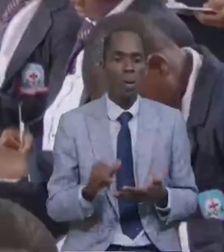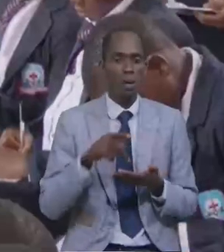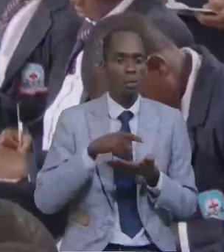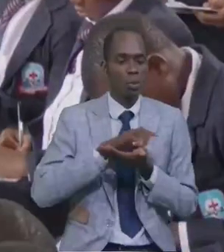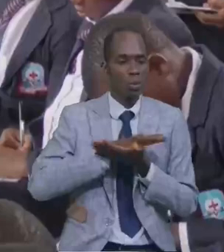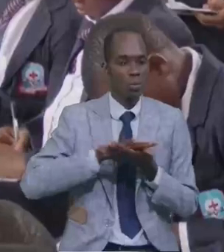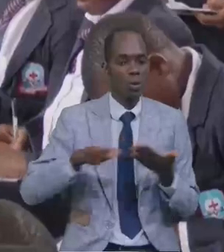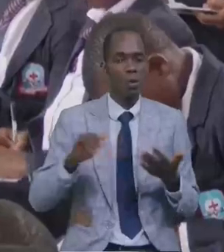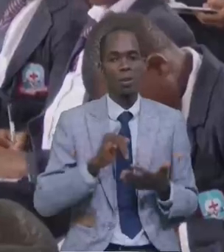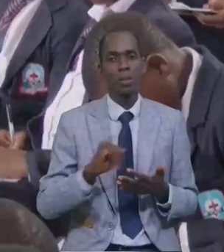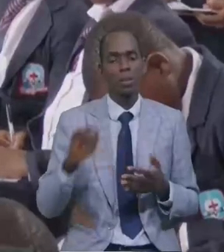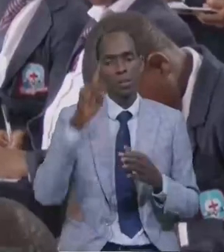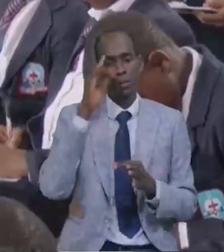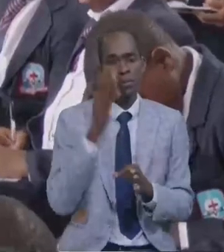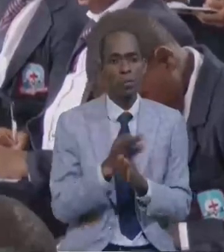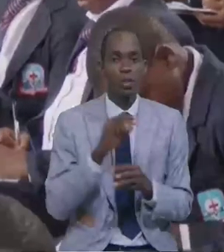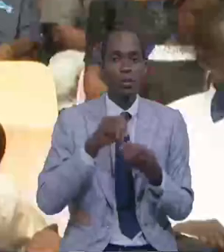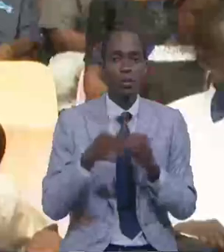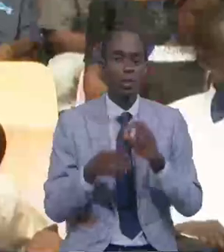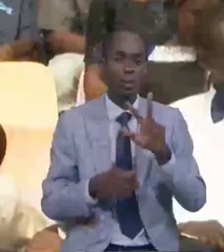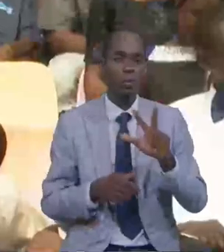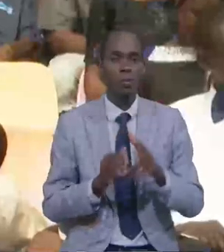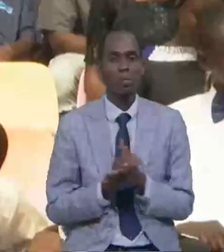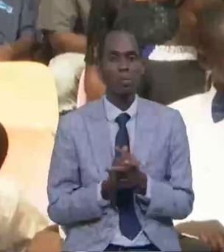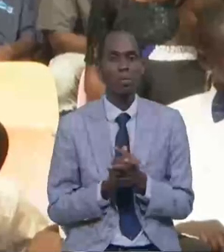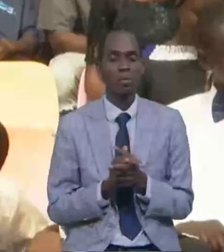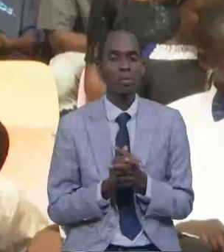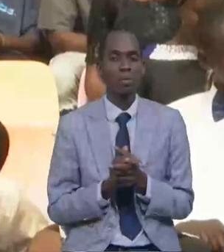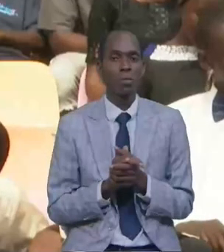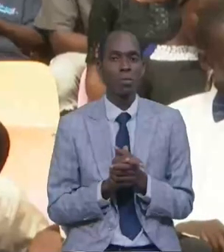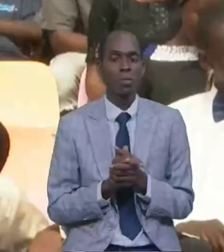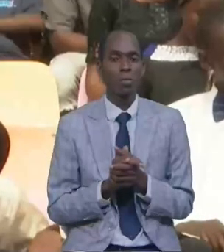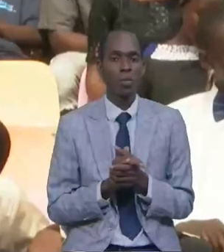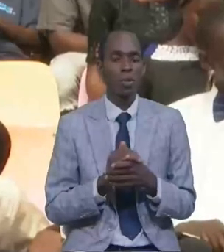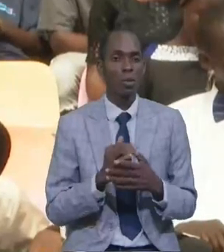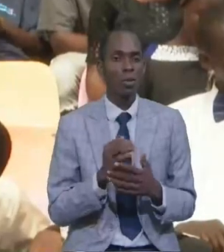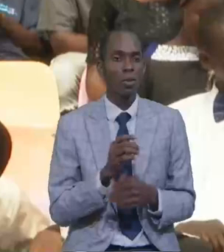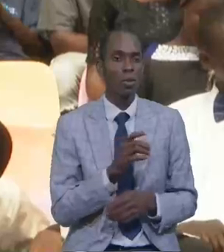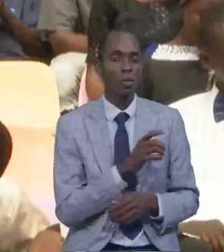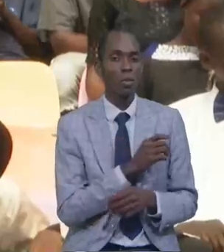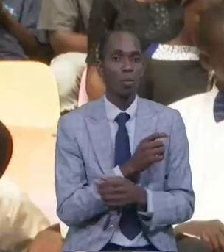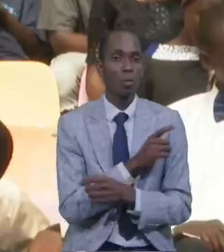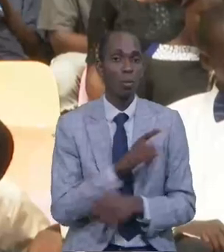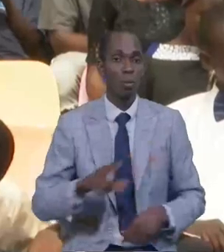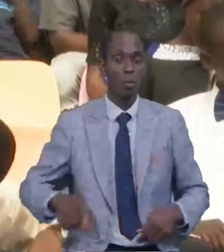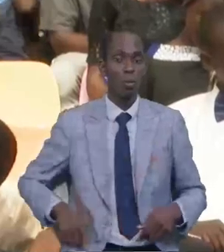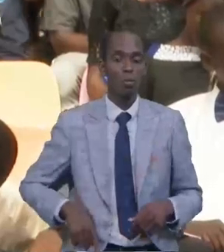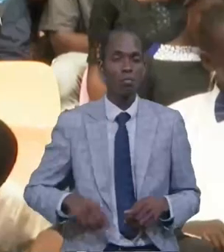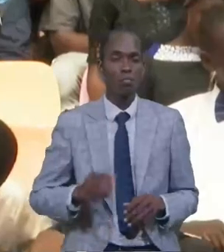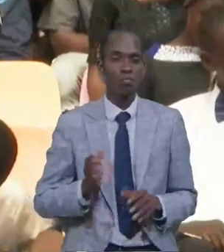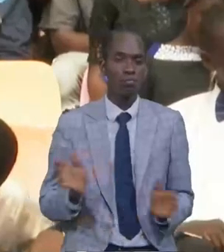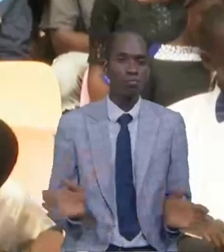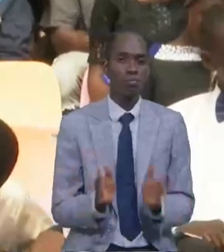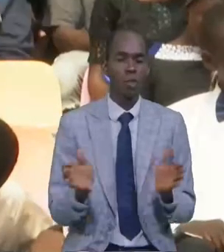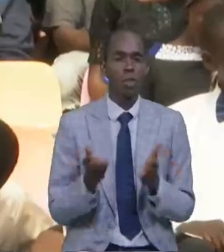le service obligeant du Seigneur. Ce service, ce n'est pas un homme qui te pousse. Ce n'est